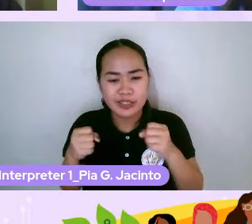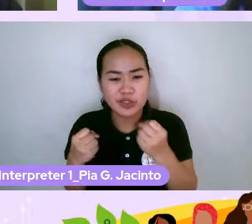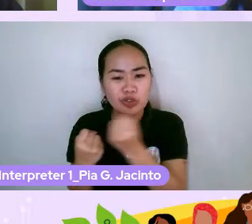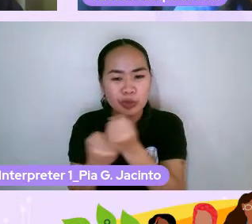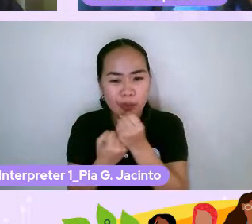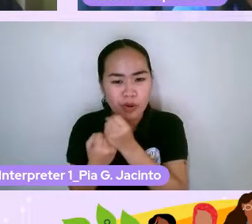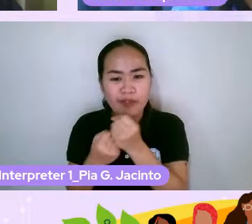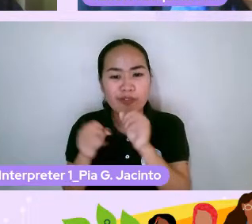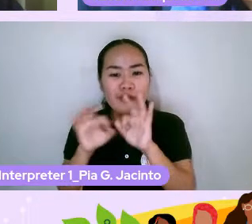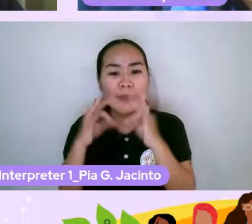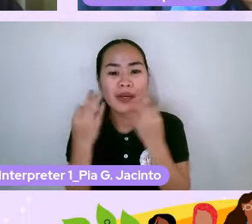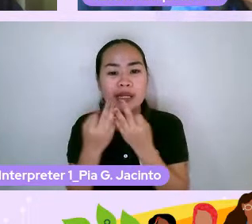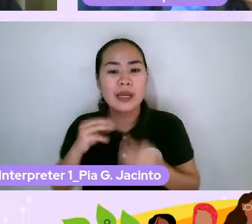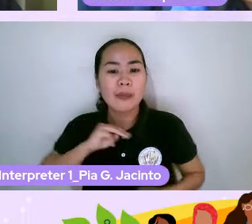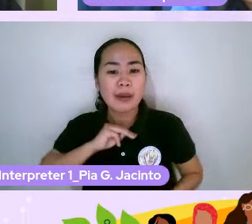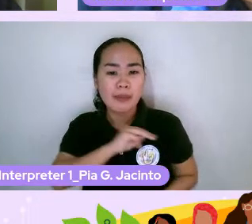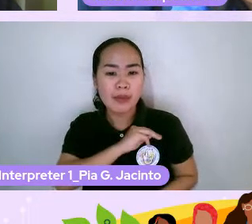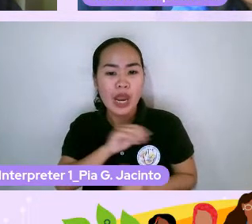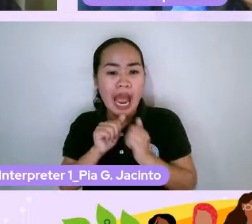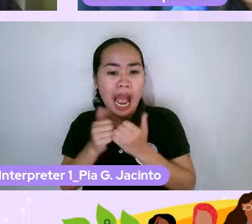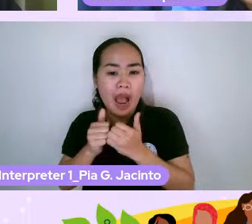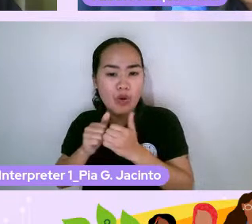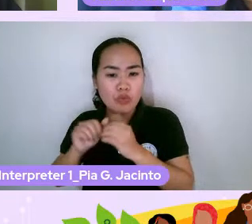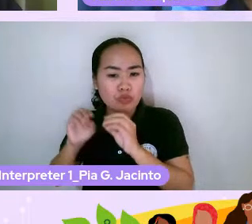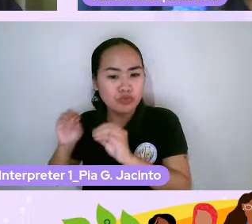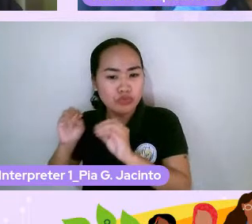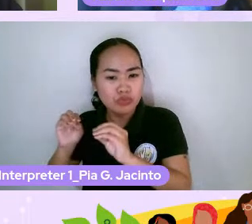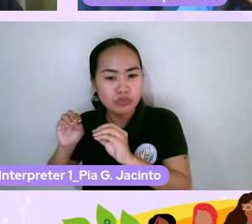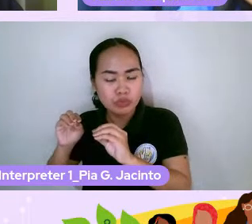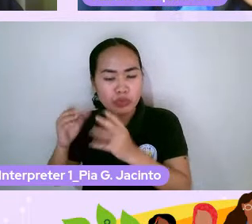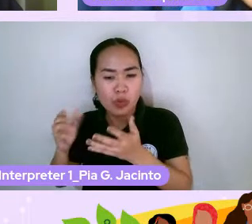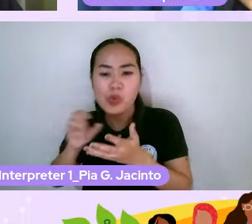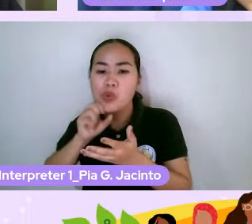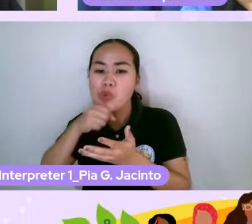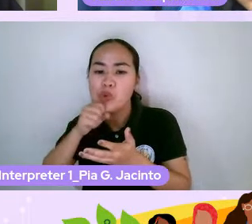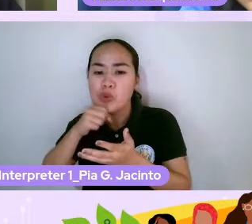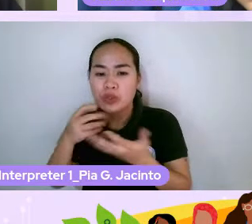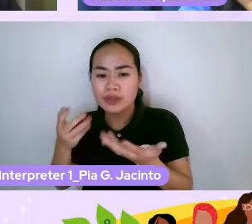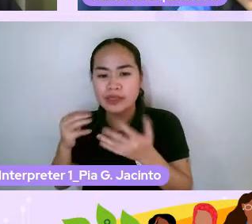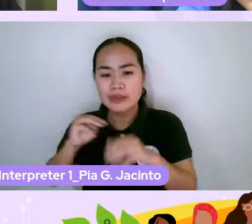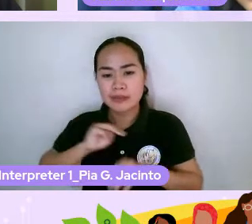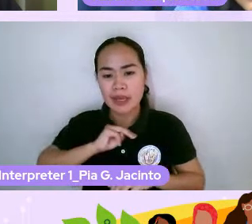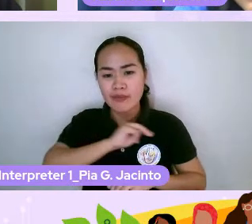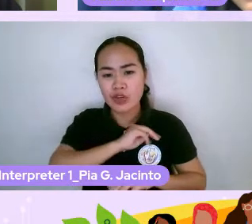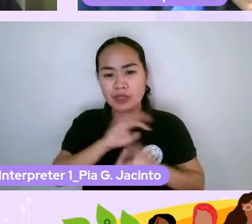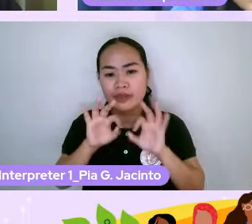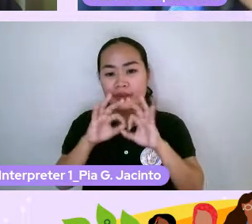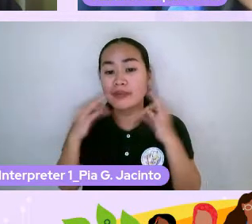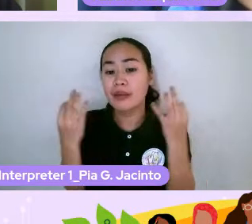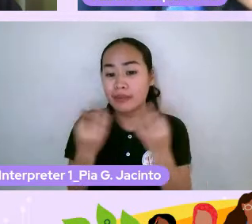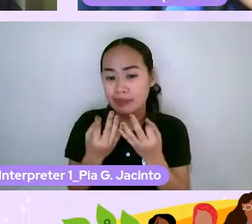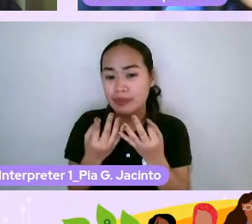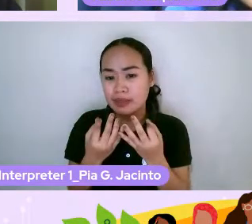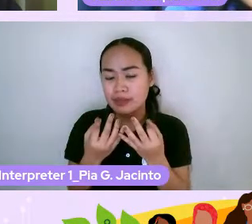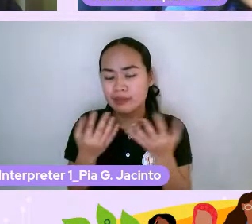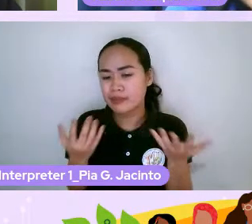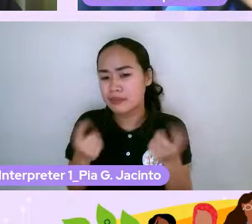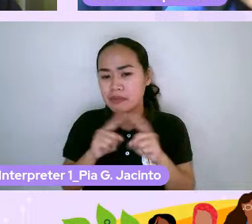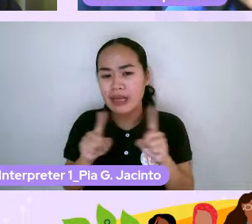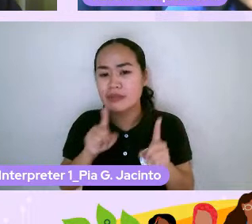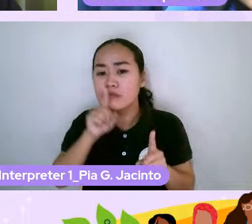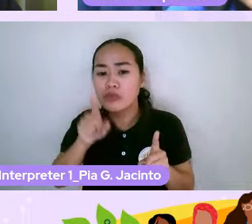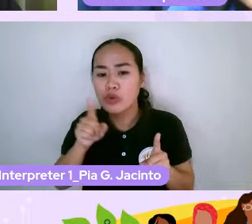sa pag-educate ng mga older members of the family. But of course,